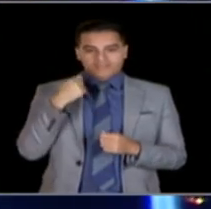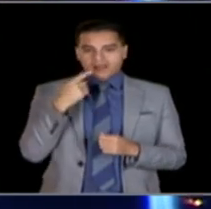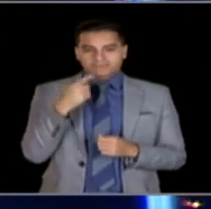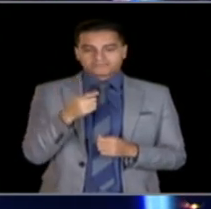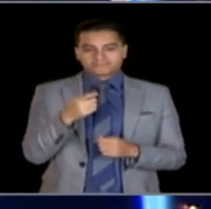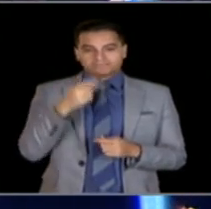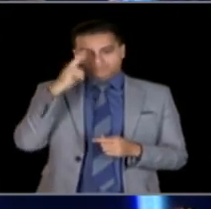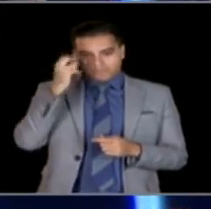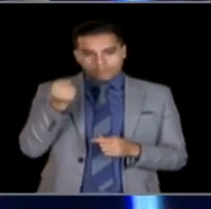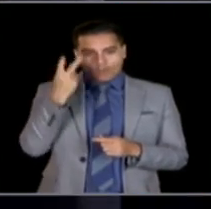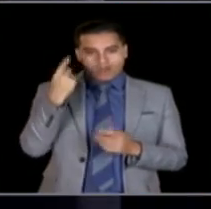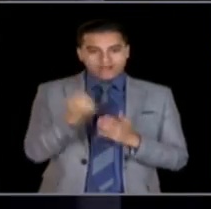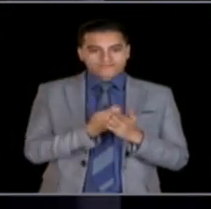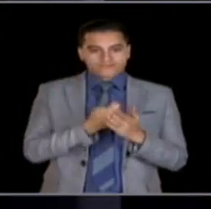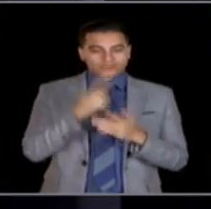تاني. مين التاني